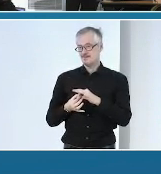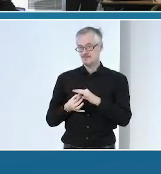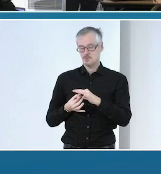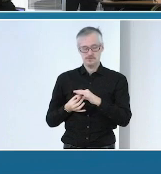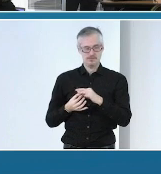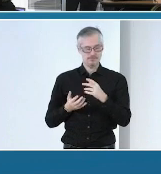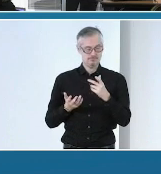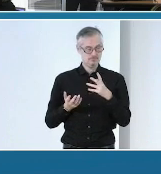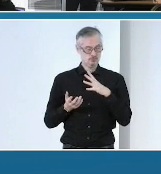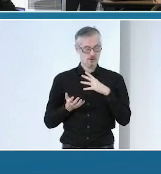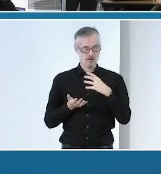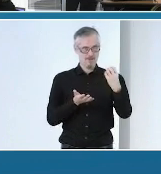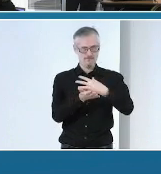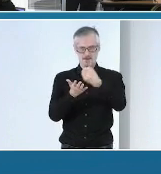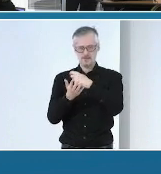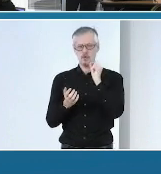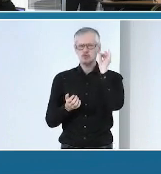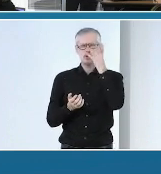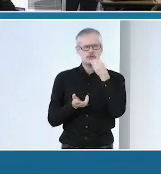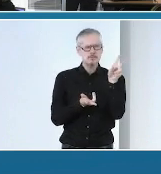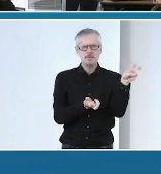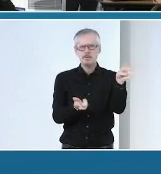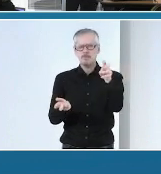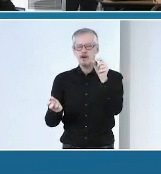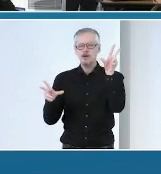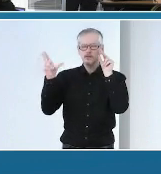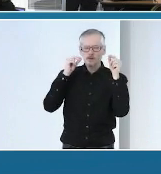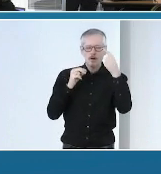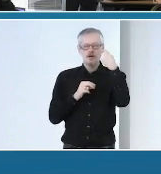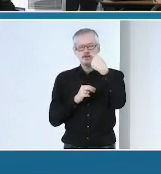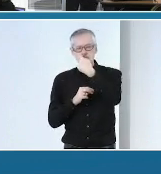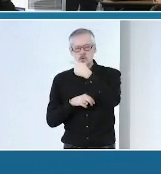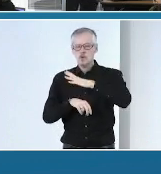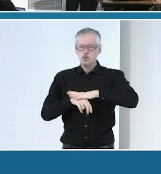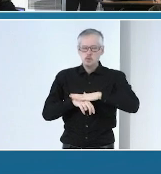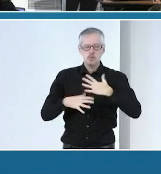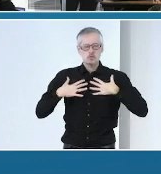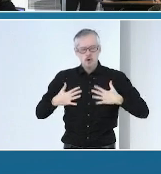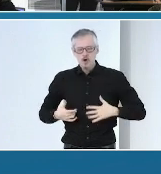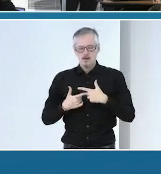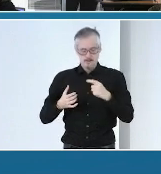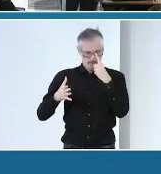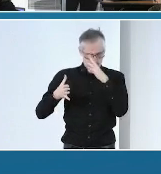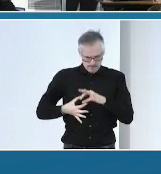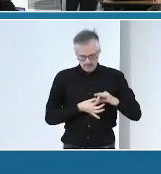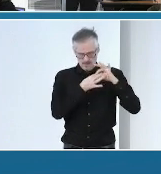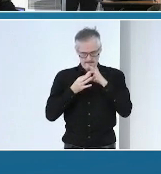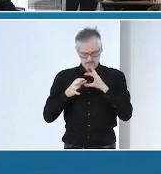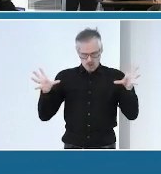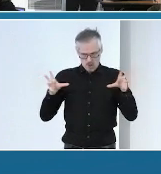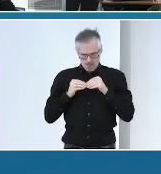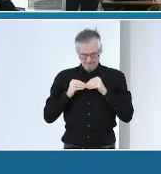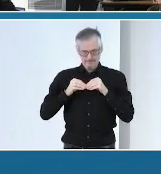informations sensorielles et la coordination oculomanuelle, la coordination entre l'action et la perception.